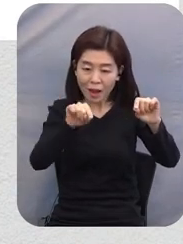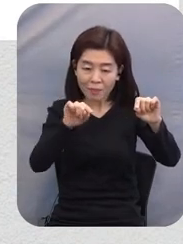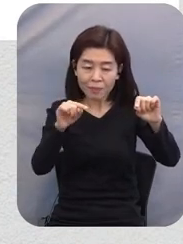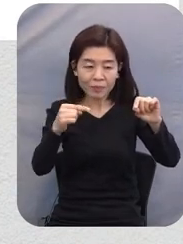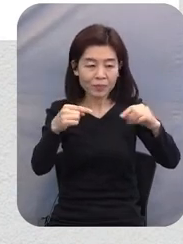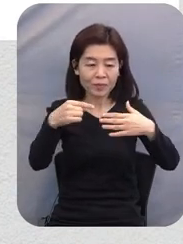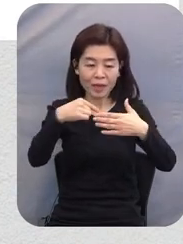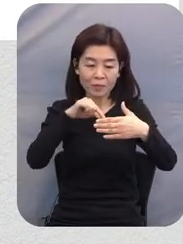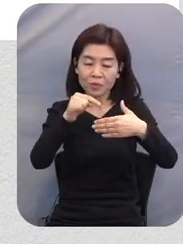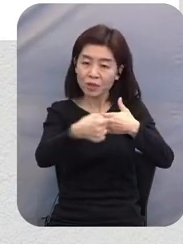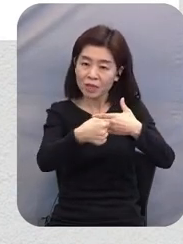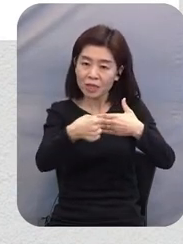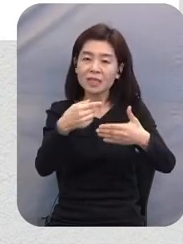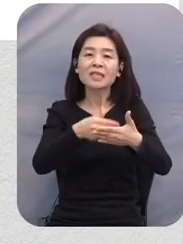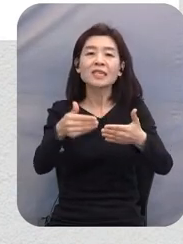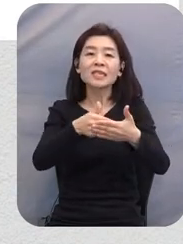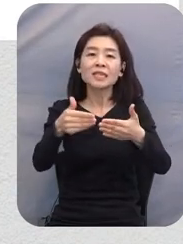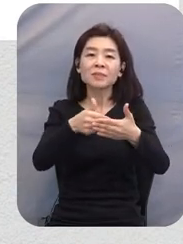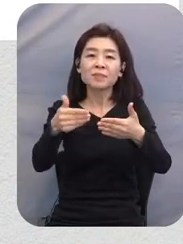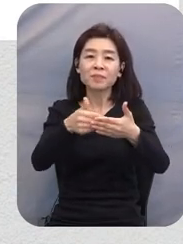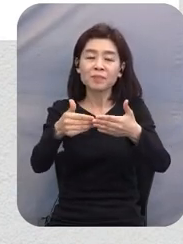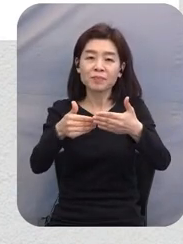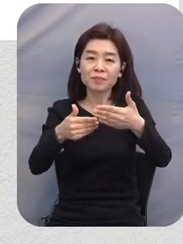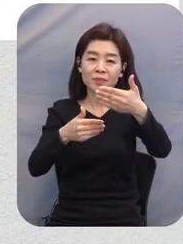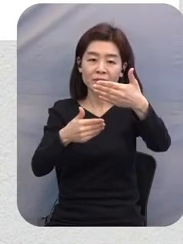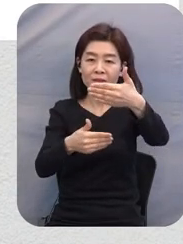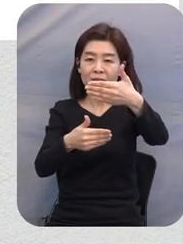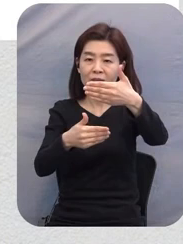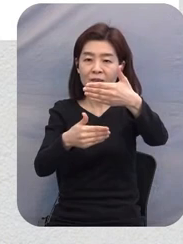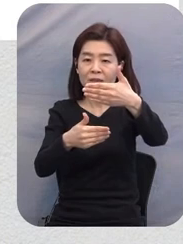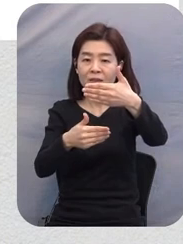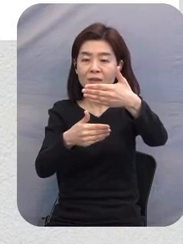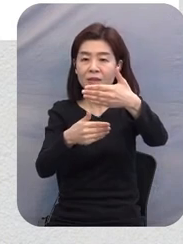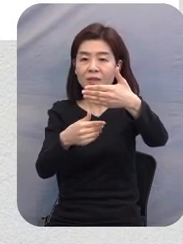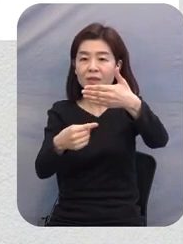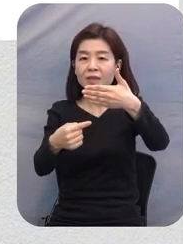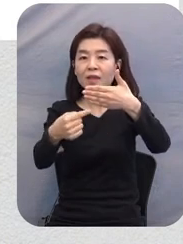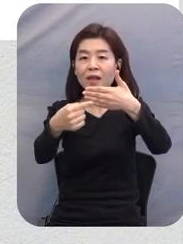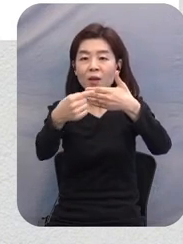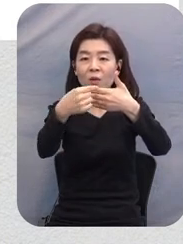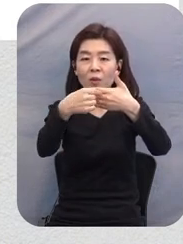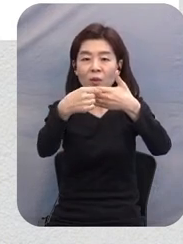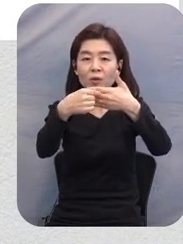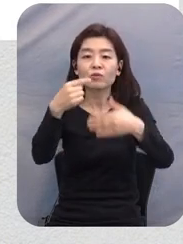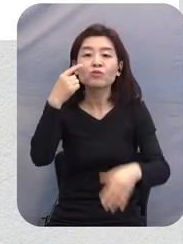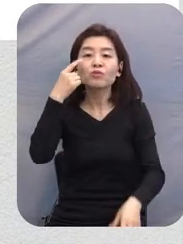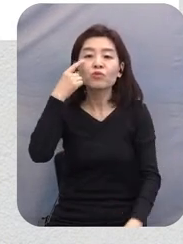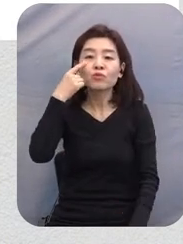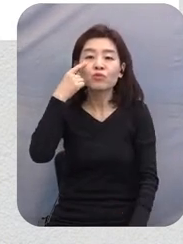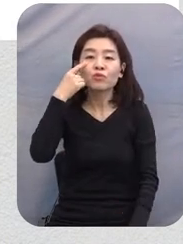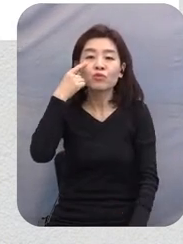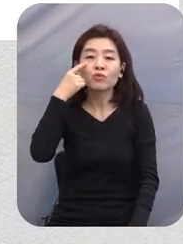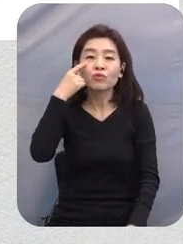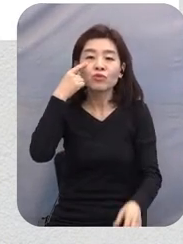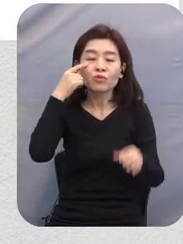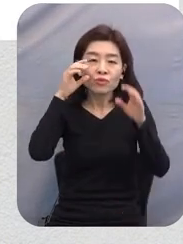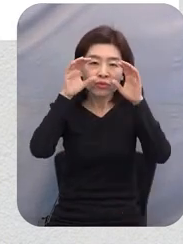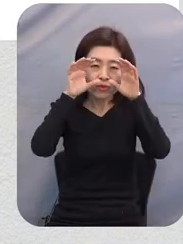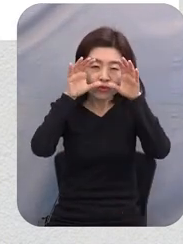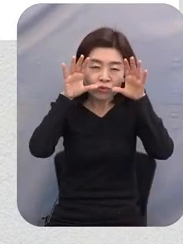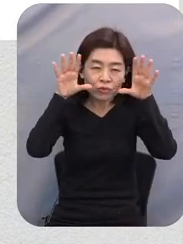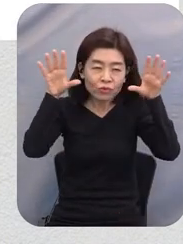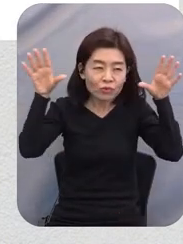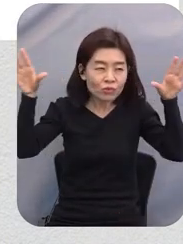뒷면에 두 개의 그림이 굉장히 의미심장합니다. 왼쪽에는 눈이 그려져 있어요. 전 세계를 다 들여다보겠다는 거예요.